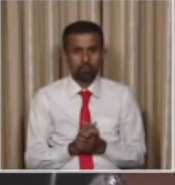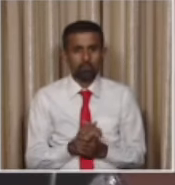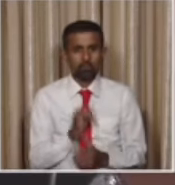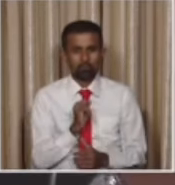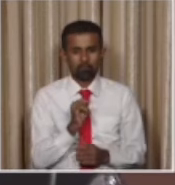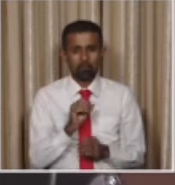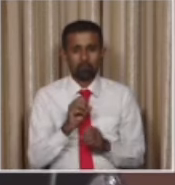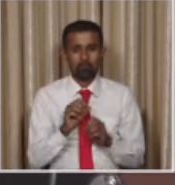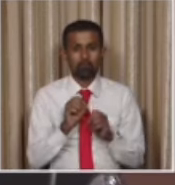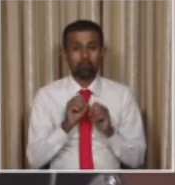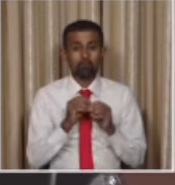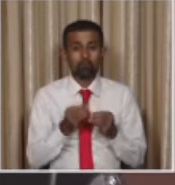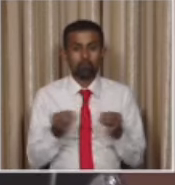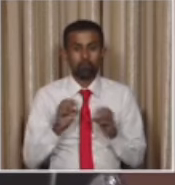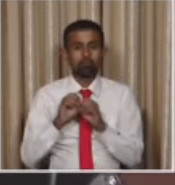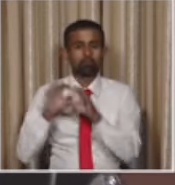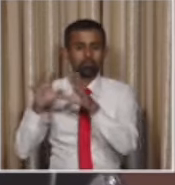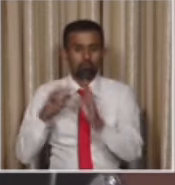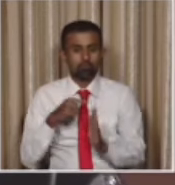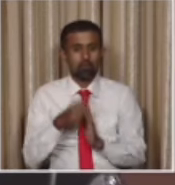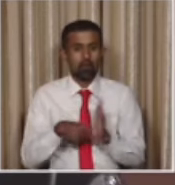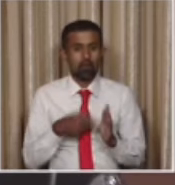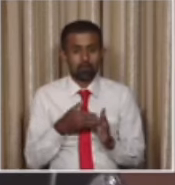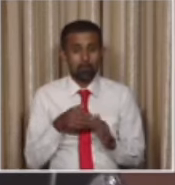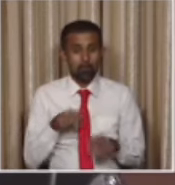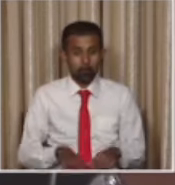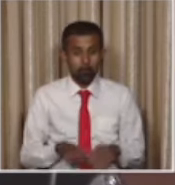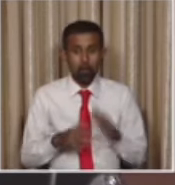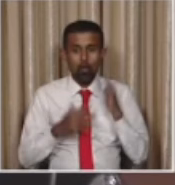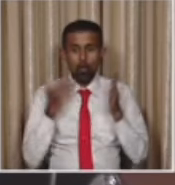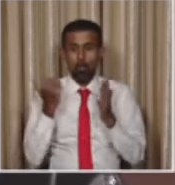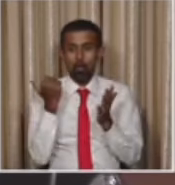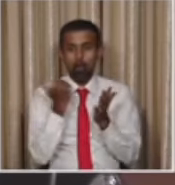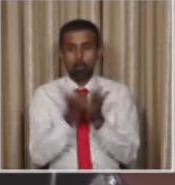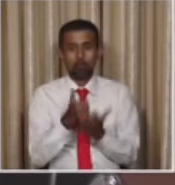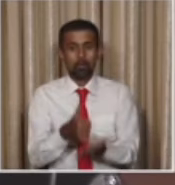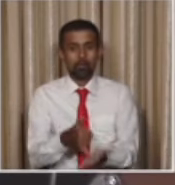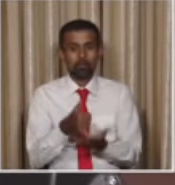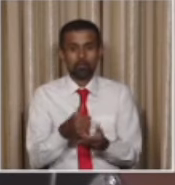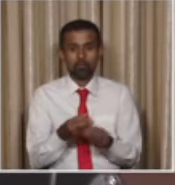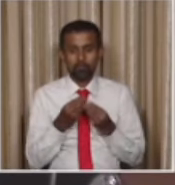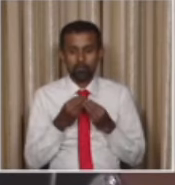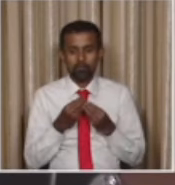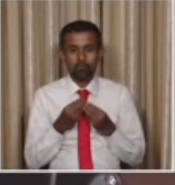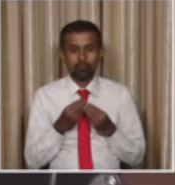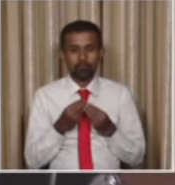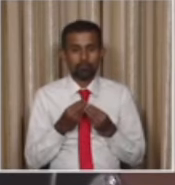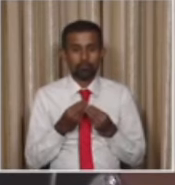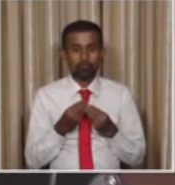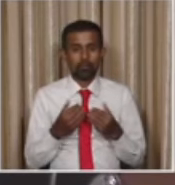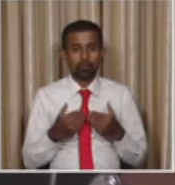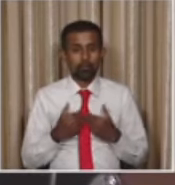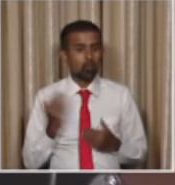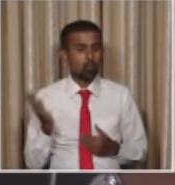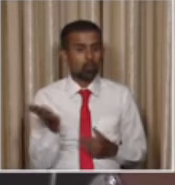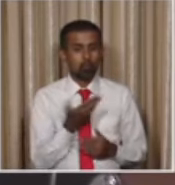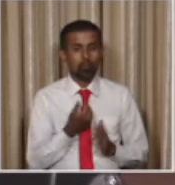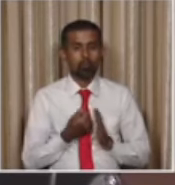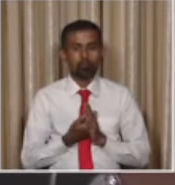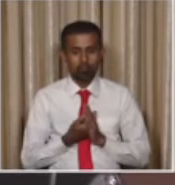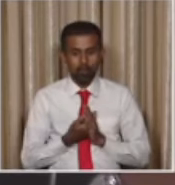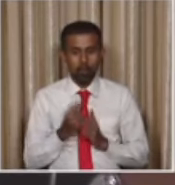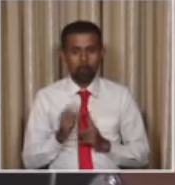මොස් ශ්‍රී ලංකා. නමුත් මං හිතන්නේ මේ ආරංචිය ලෝක බැංකුවෙන් සම්මානයක් ලැබීම අප කාටත් ගෞරවයක්,